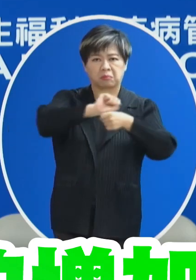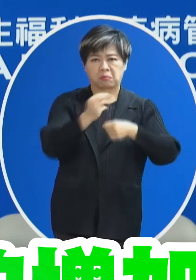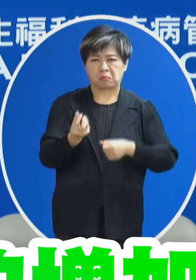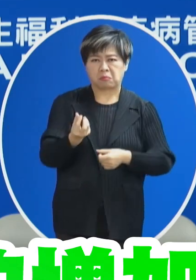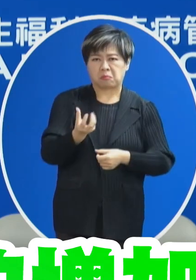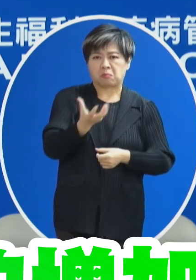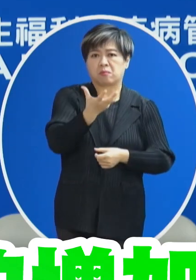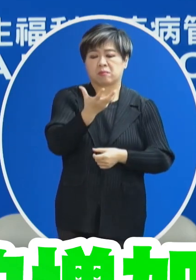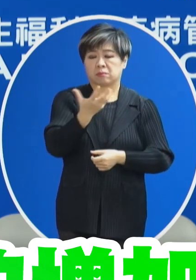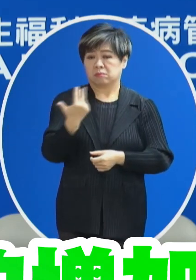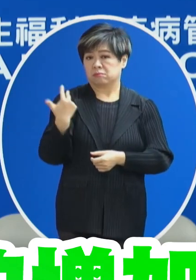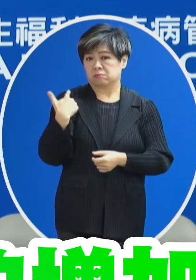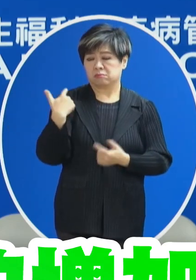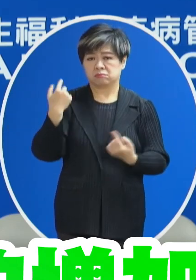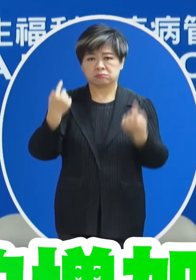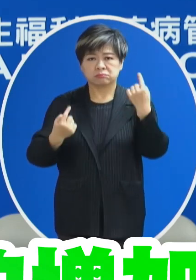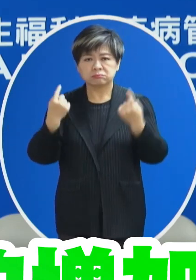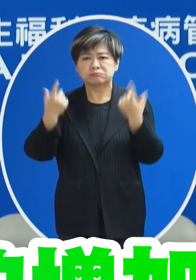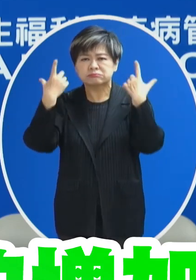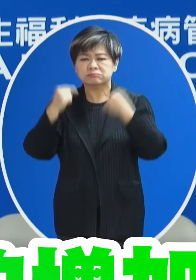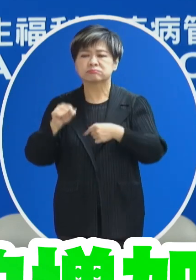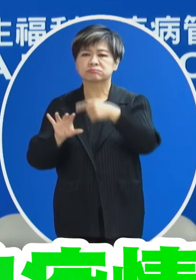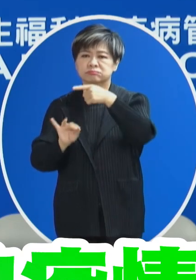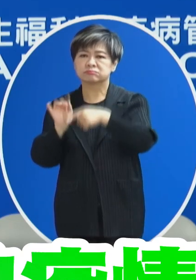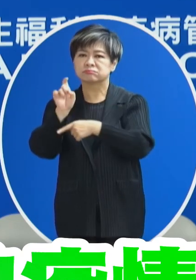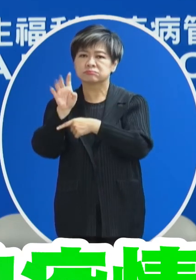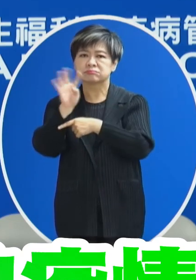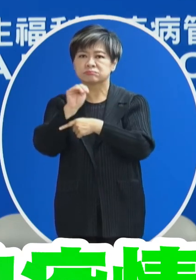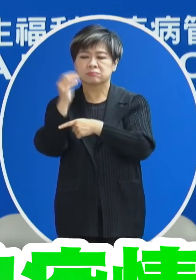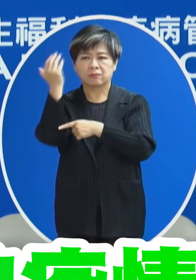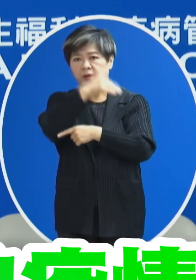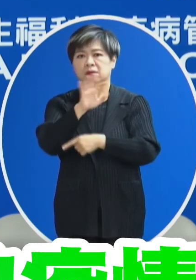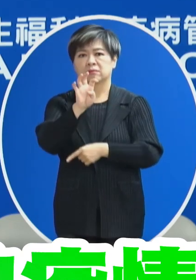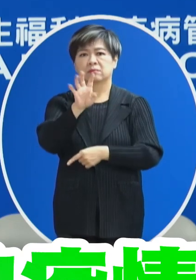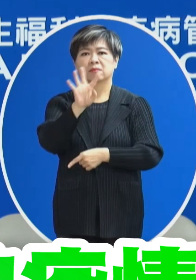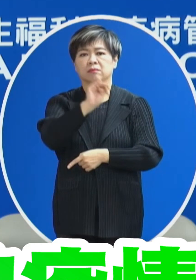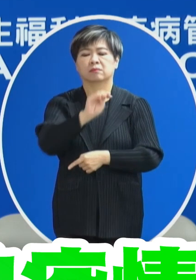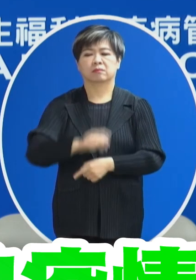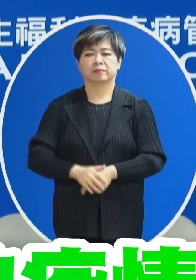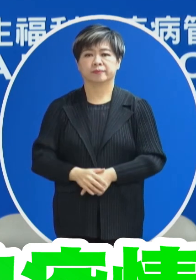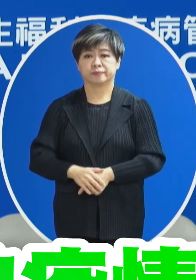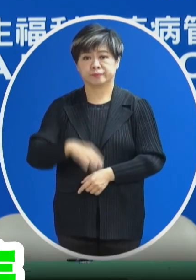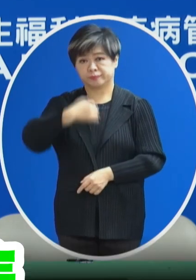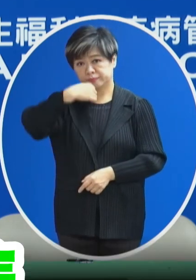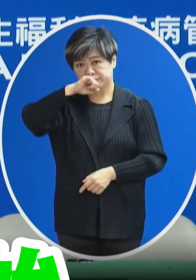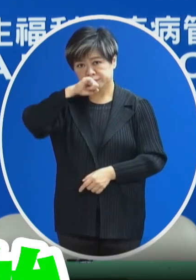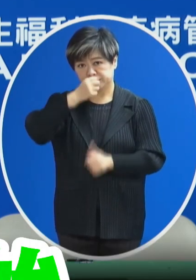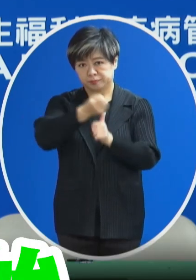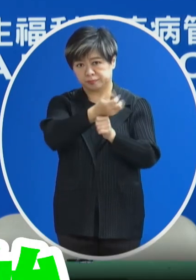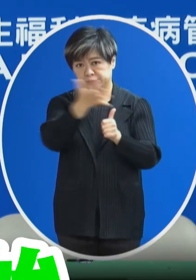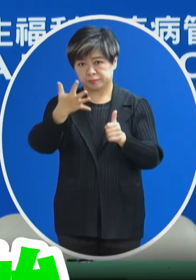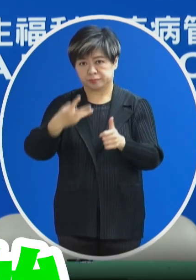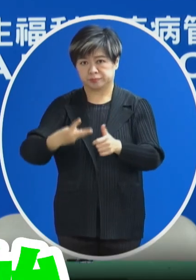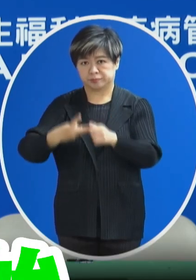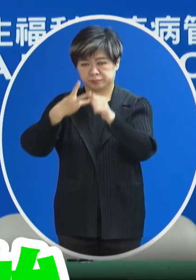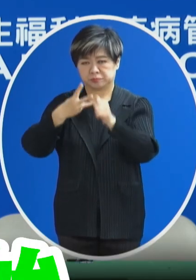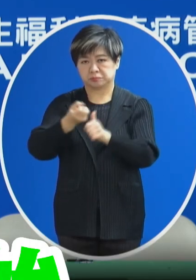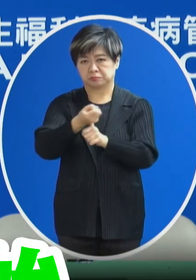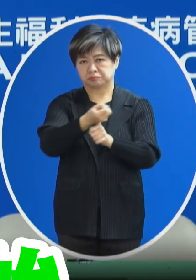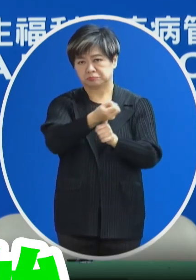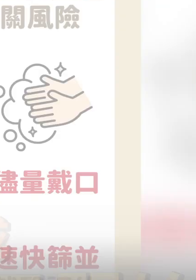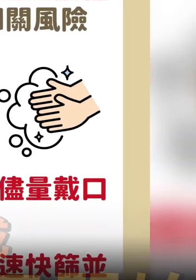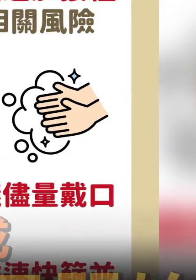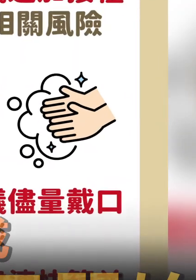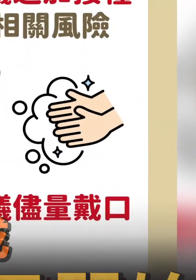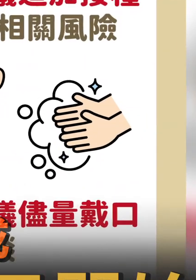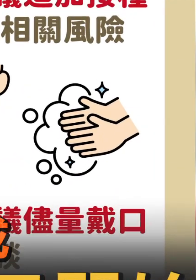啊，比上周比起来都是十几%的增加。那我想，我们自己的疫情，第三波疫情已经确定，哈，